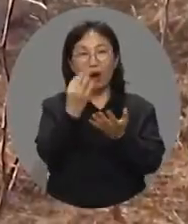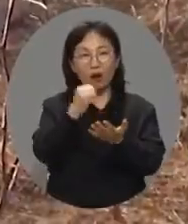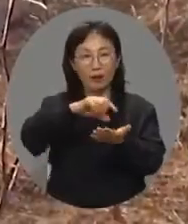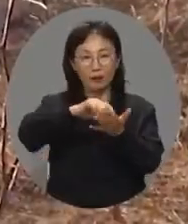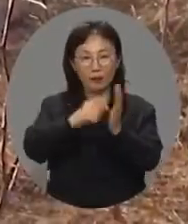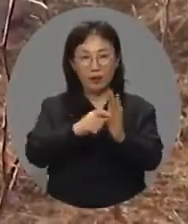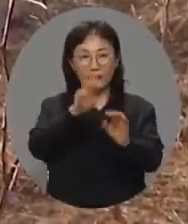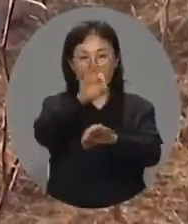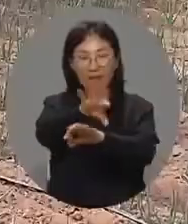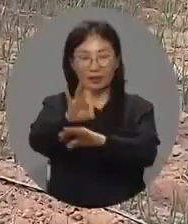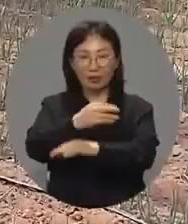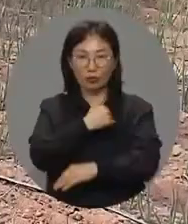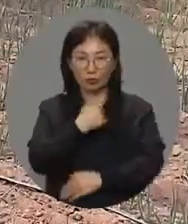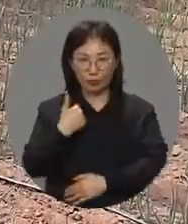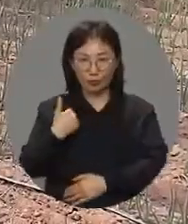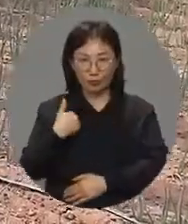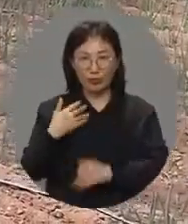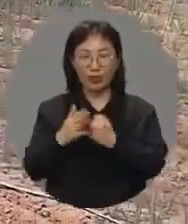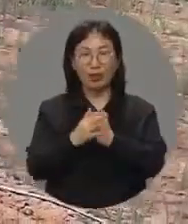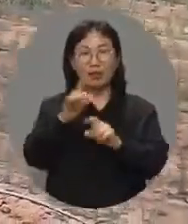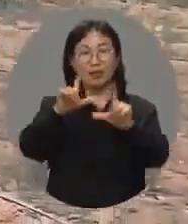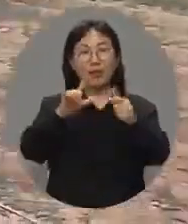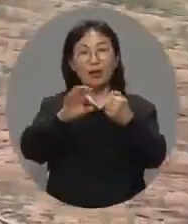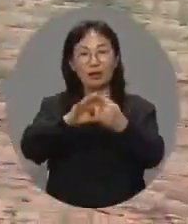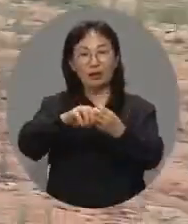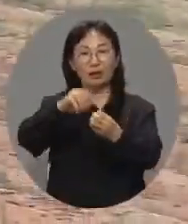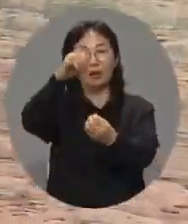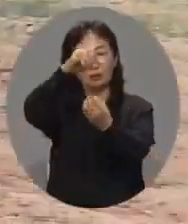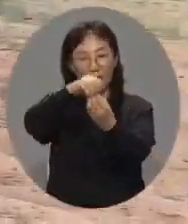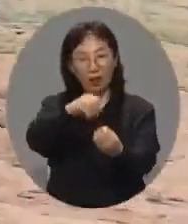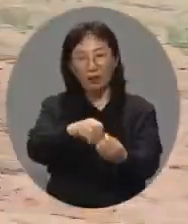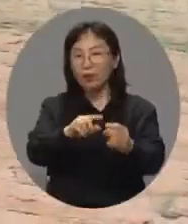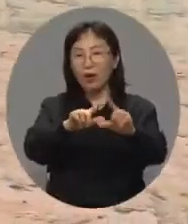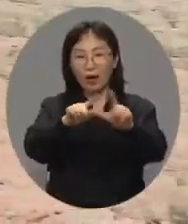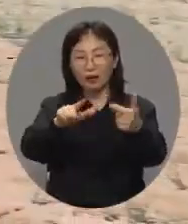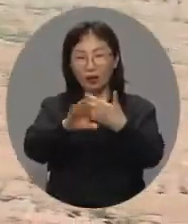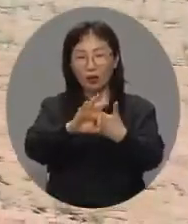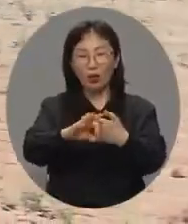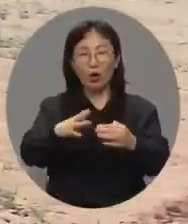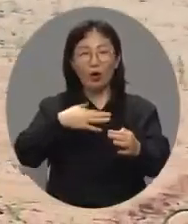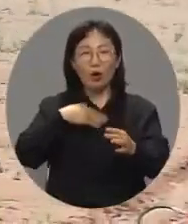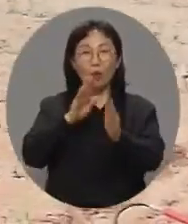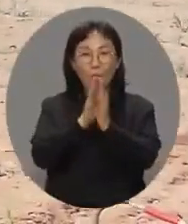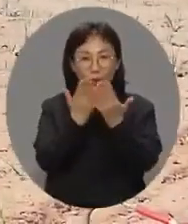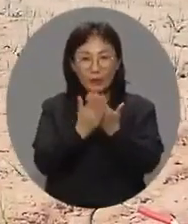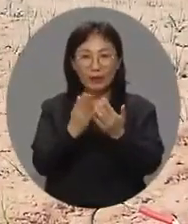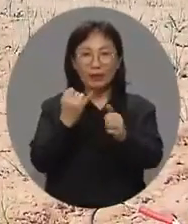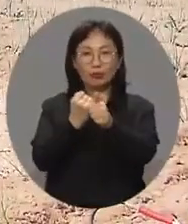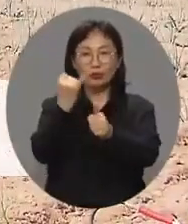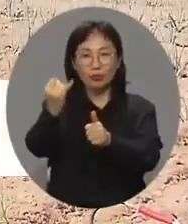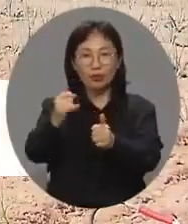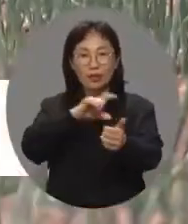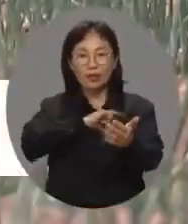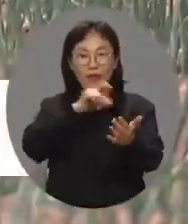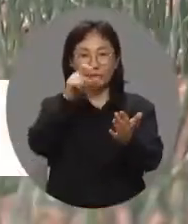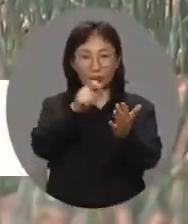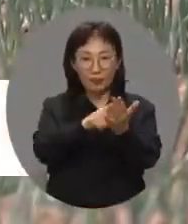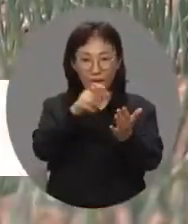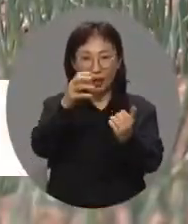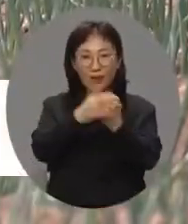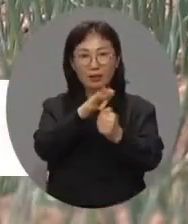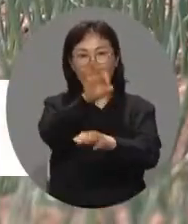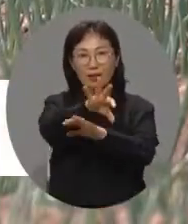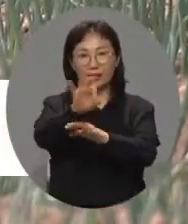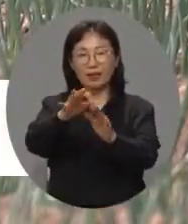가능합니다. 사정이 이렇다 보니 상속을 제외하고 본인과 배우자 명의로 농지를 구입한 단체장은 모두